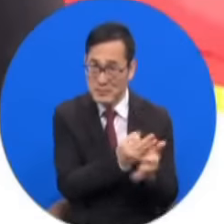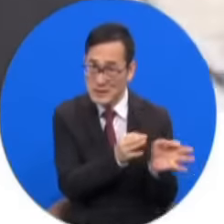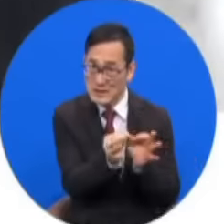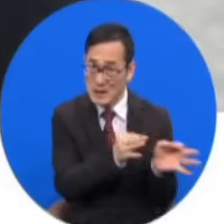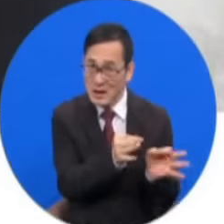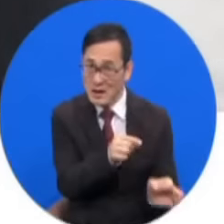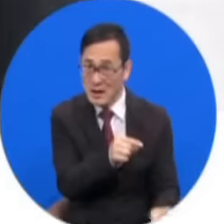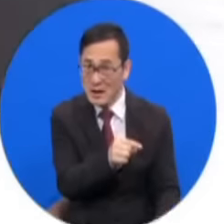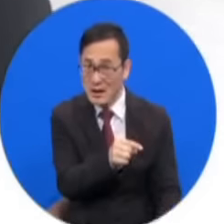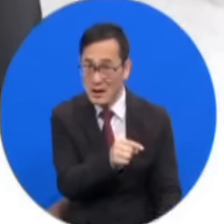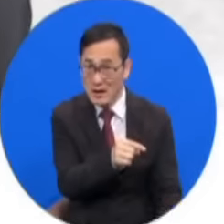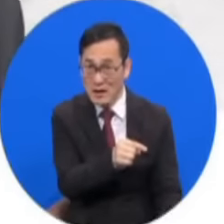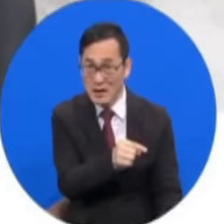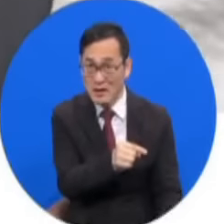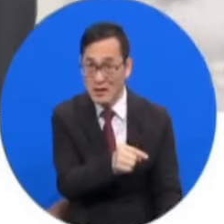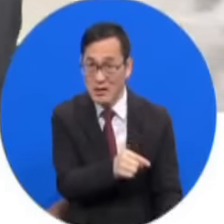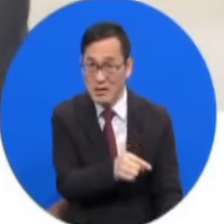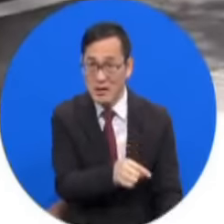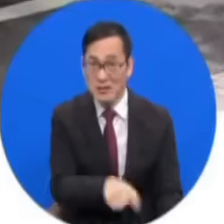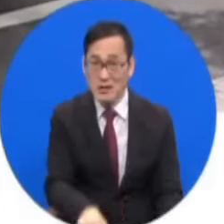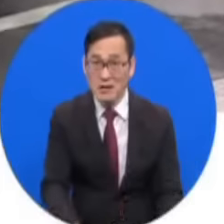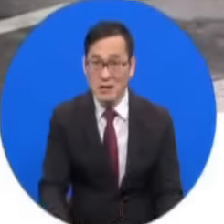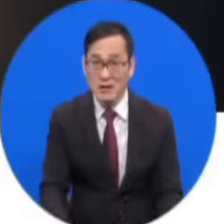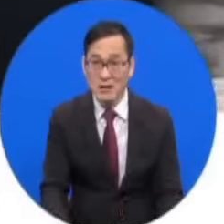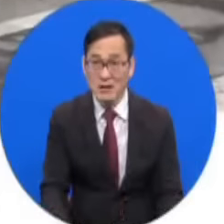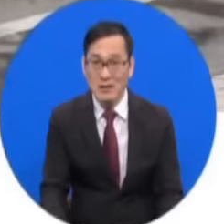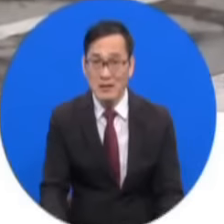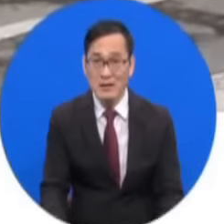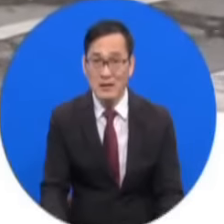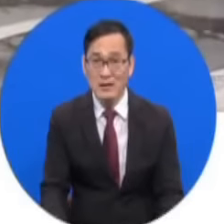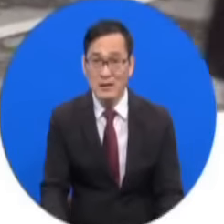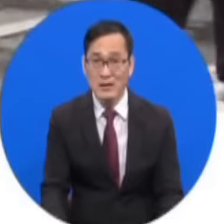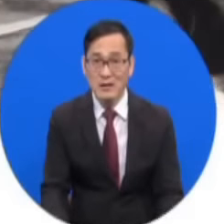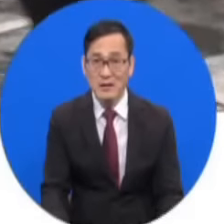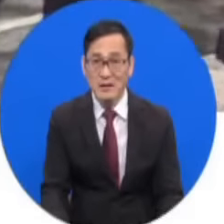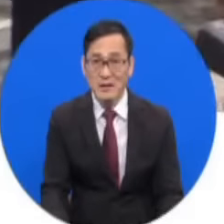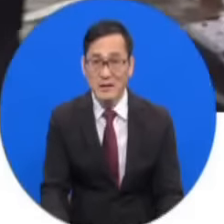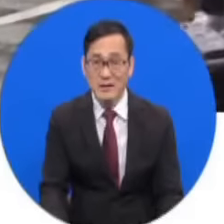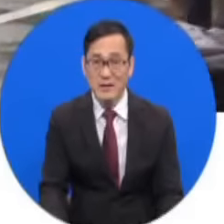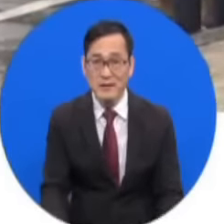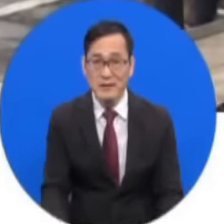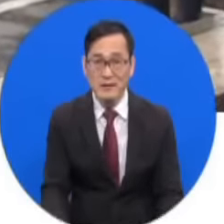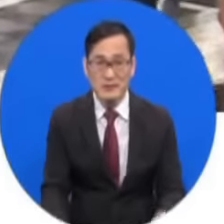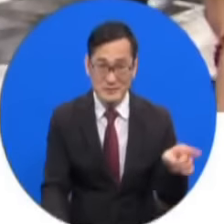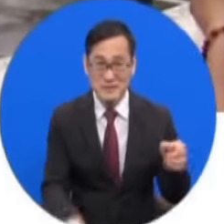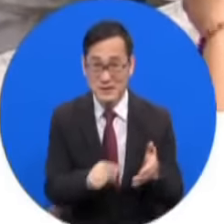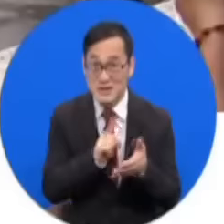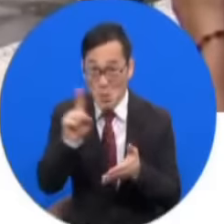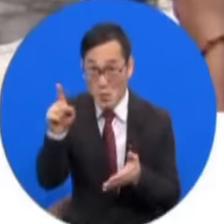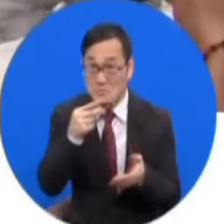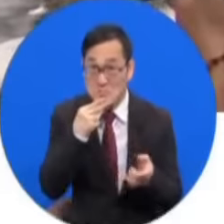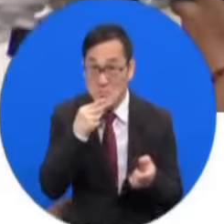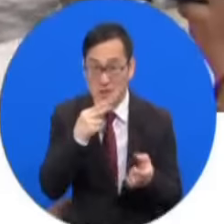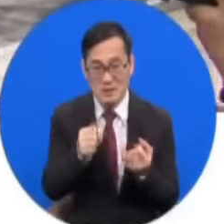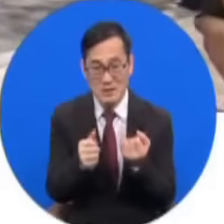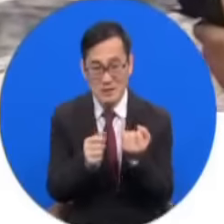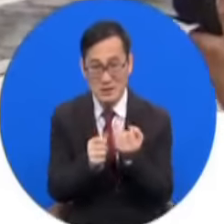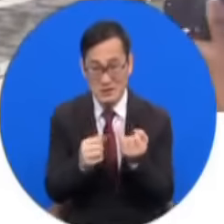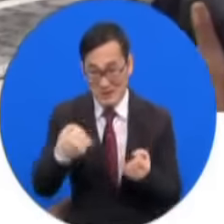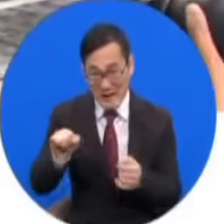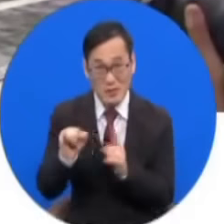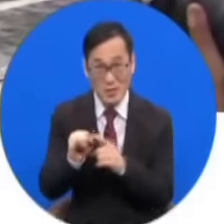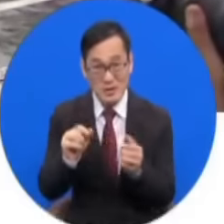신부님도 등록 안 했어요 안 했으니까 지금 지금까지 이렇게 된 거 아니겠습니까 신부님도 안 하고 문다 씨도 안 하고 그러니까 오히려 더 의심이